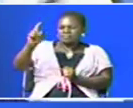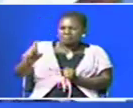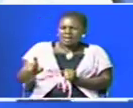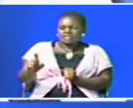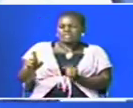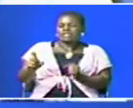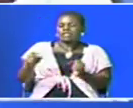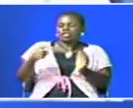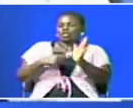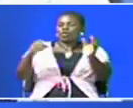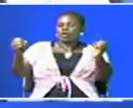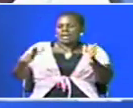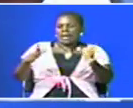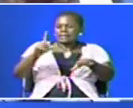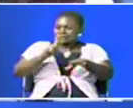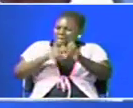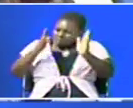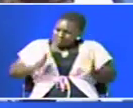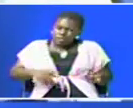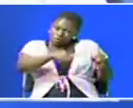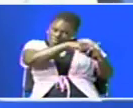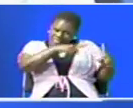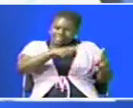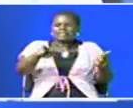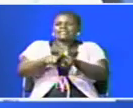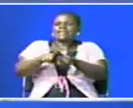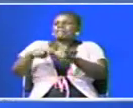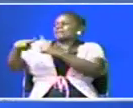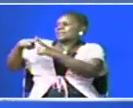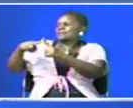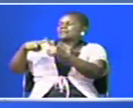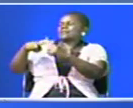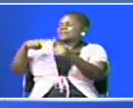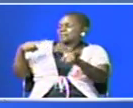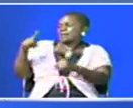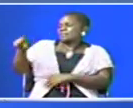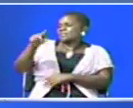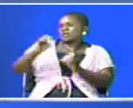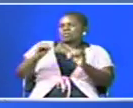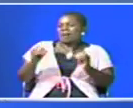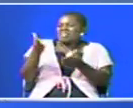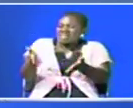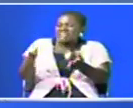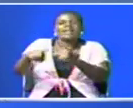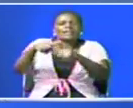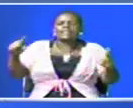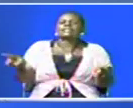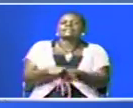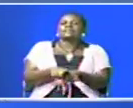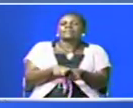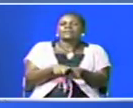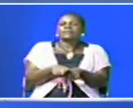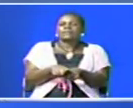ziwekwe wazi kwamba mtu akiua naye auliwe, na sikosa papo kwa hapo.